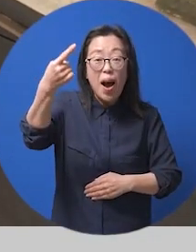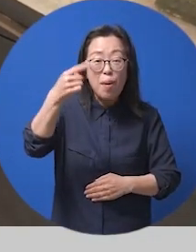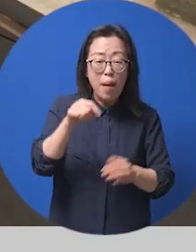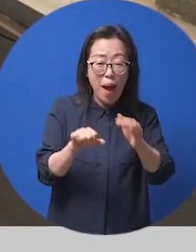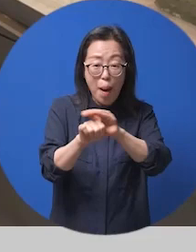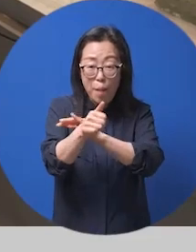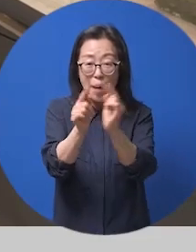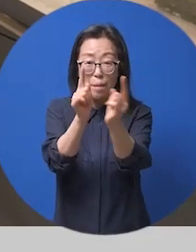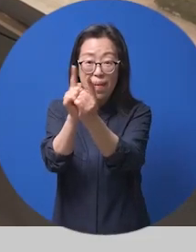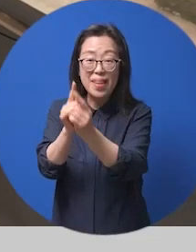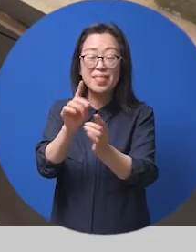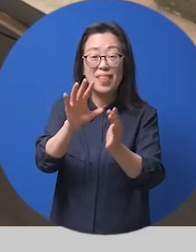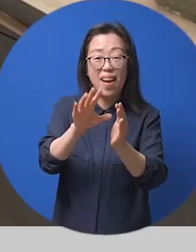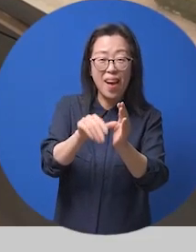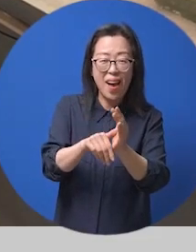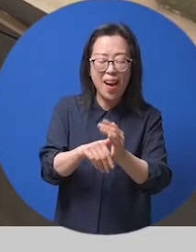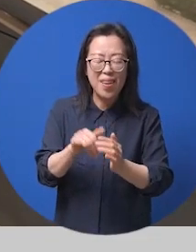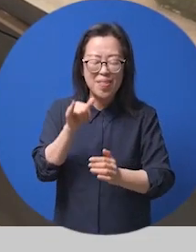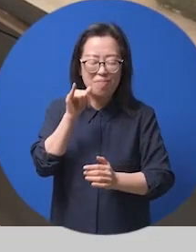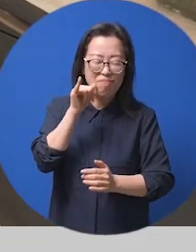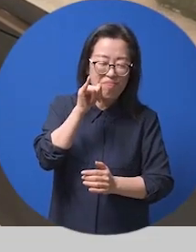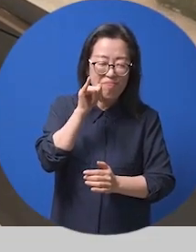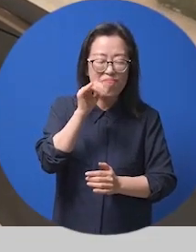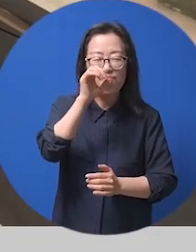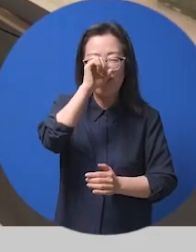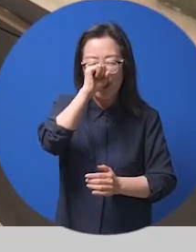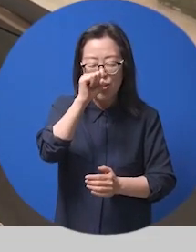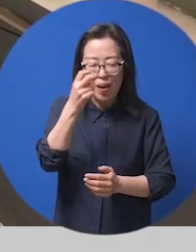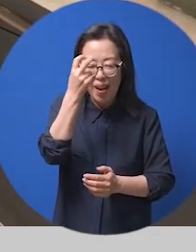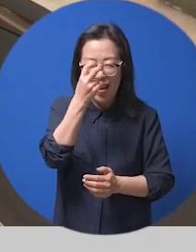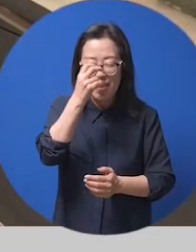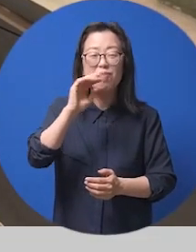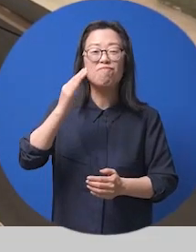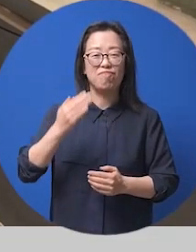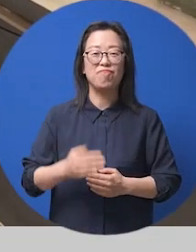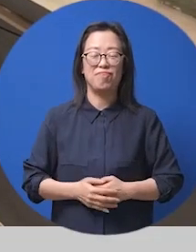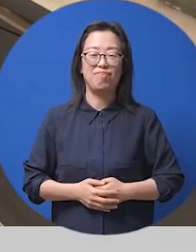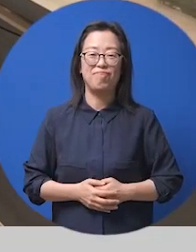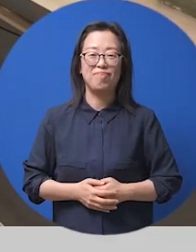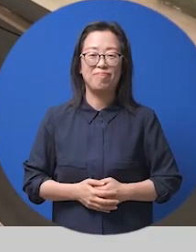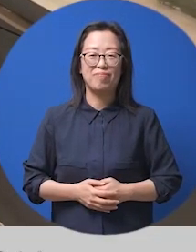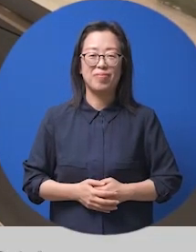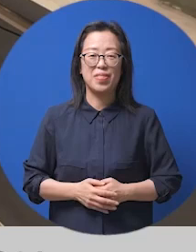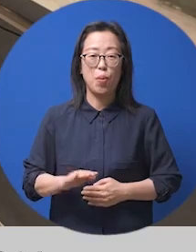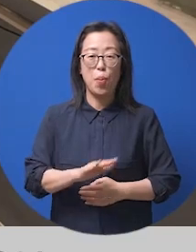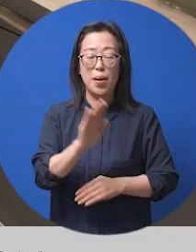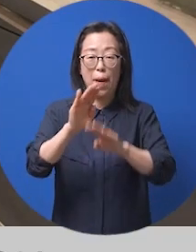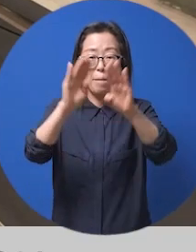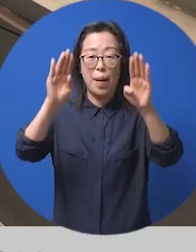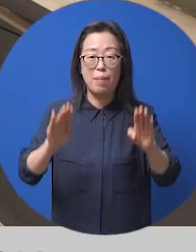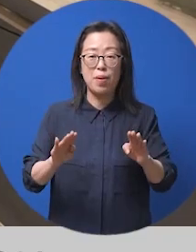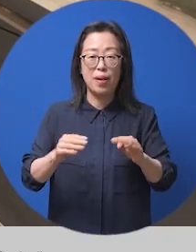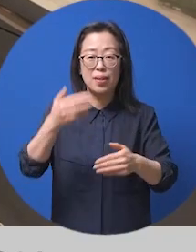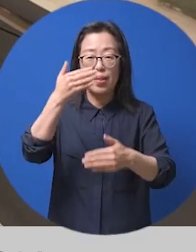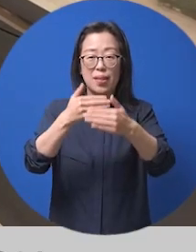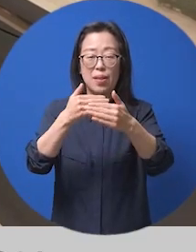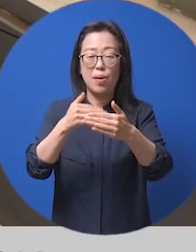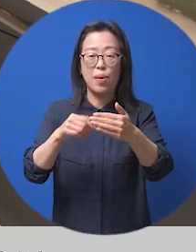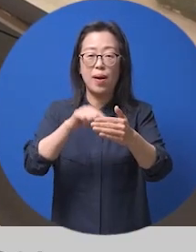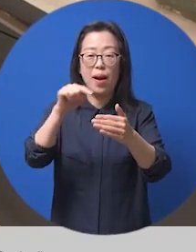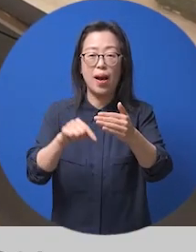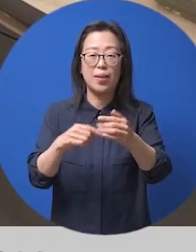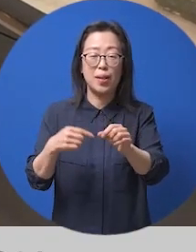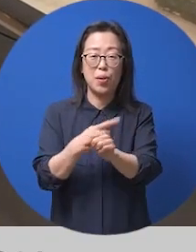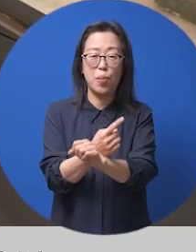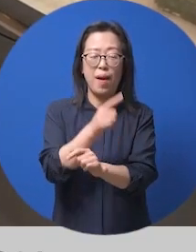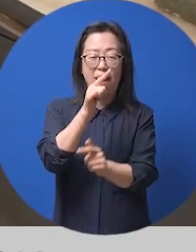이 친구들을 자연 속에서 보았을 때 조금 더 흥미롭게 관찰할 수 있는 시간이 될 것 같습니다. 저희 박물관에는 영상에서 소개해드린